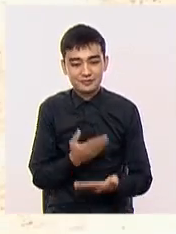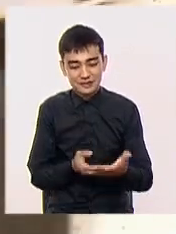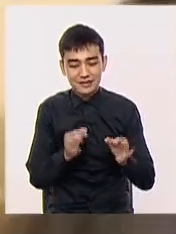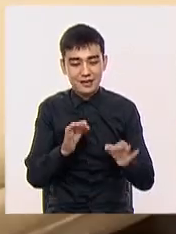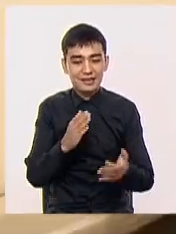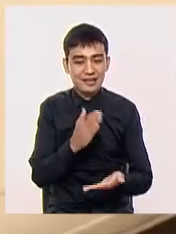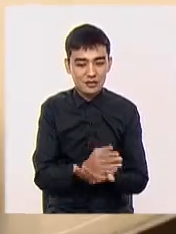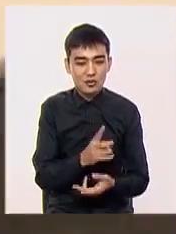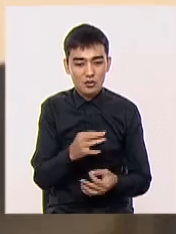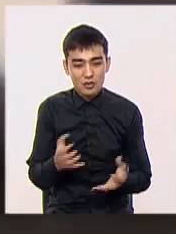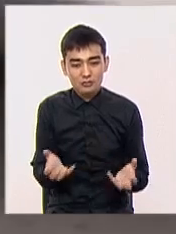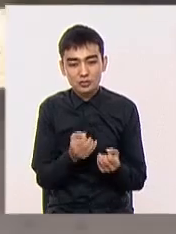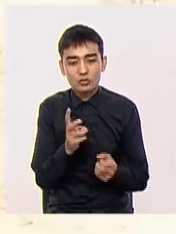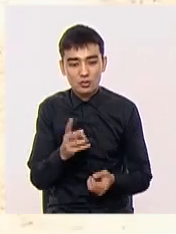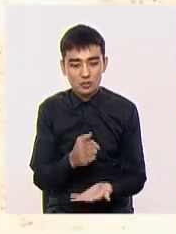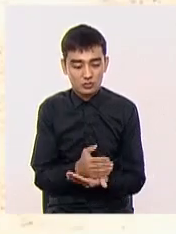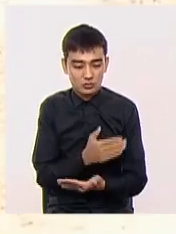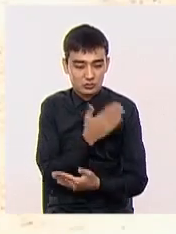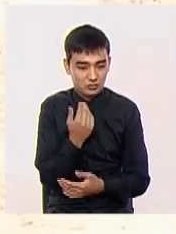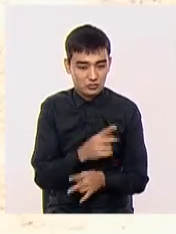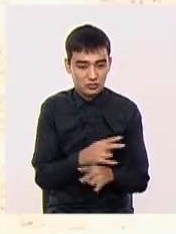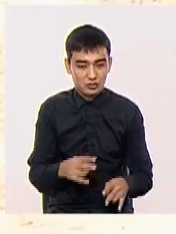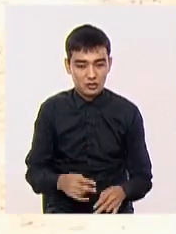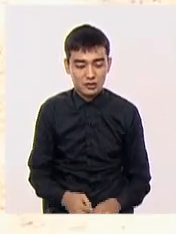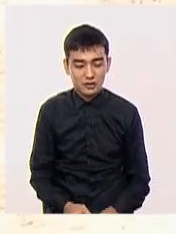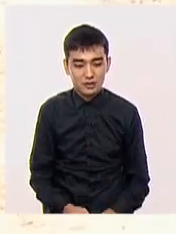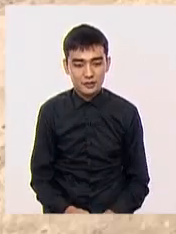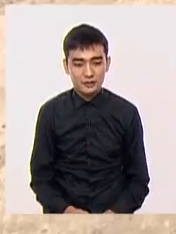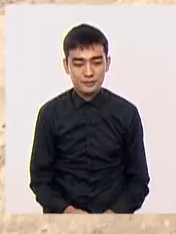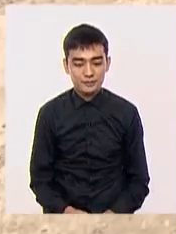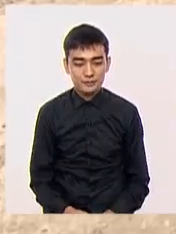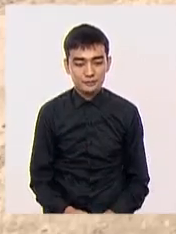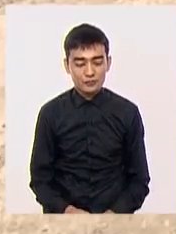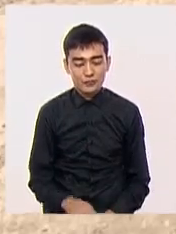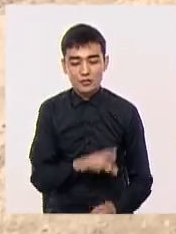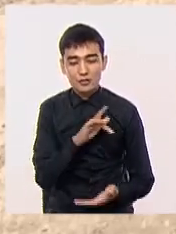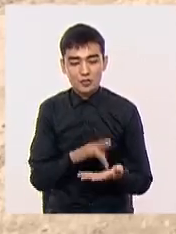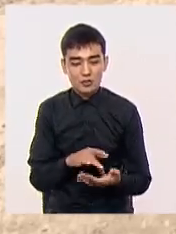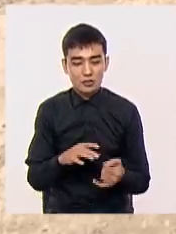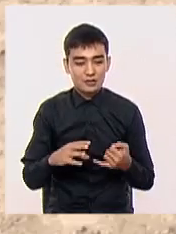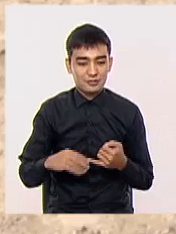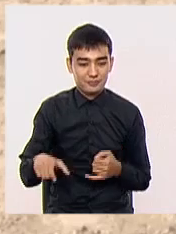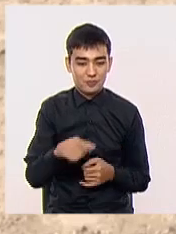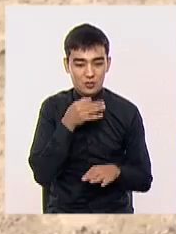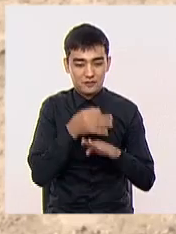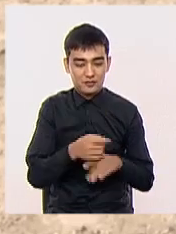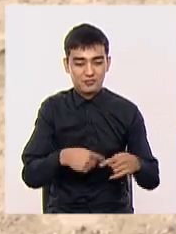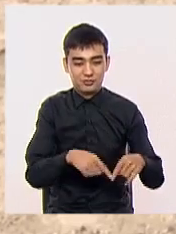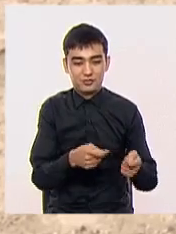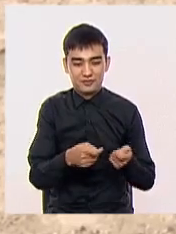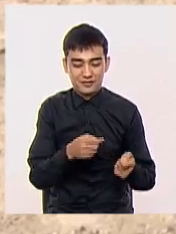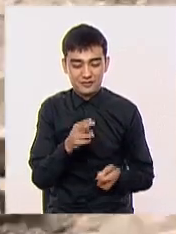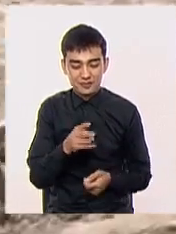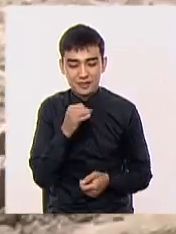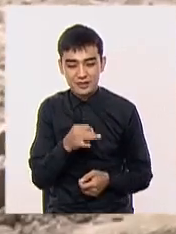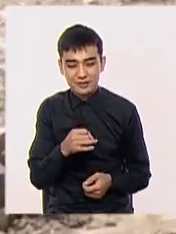оны орындай ма? Оларға жете ме? Вот сол қиын нәрсе. Қаладағы жолға жауапты басқарма өкілі жолды жөндеу жұмысы